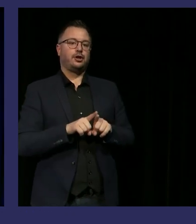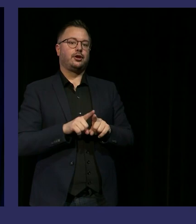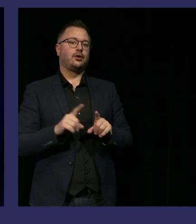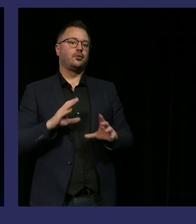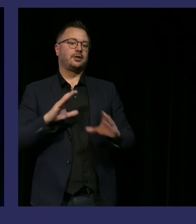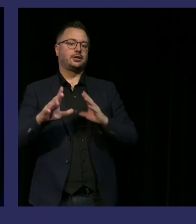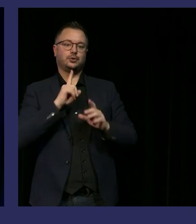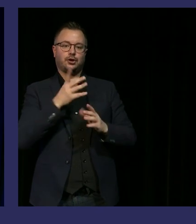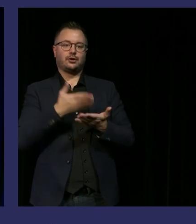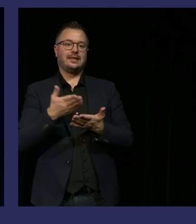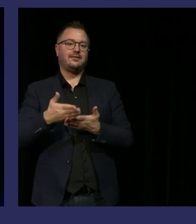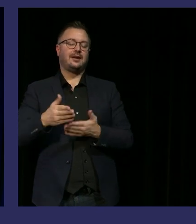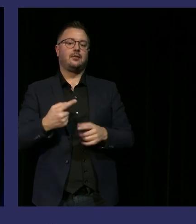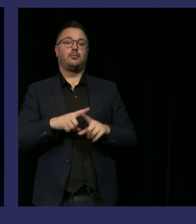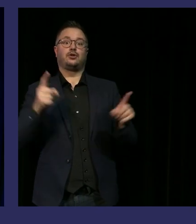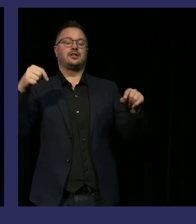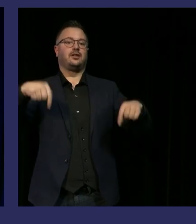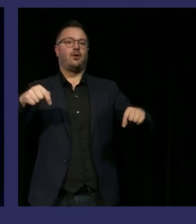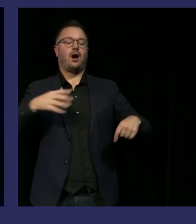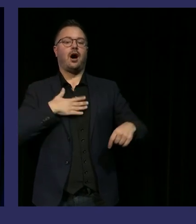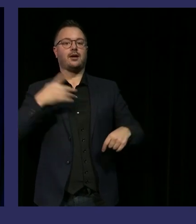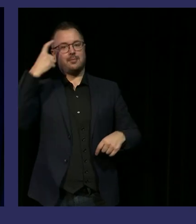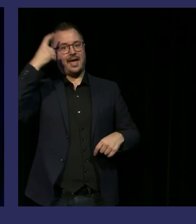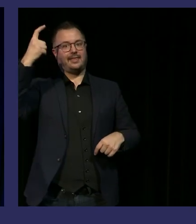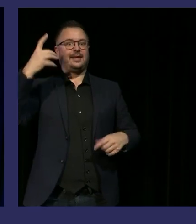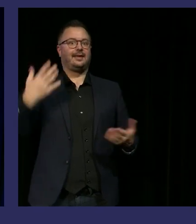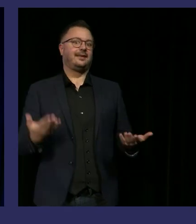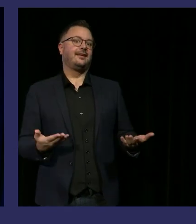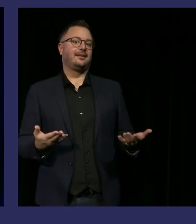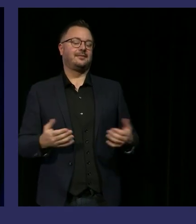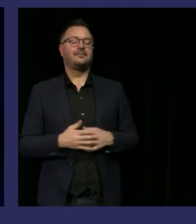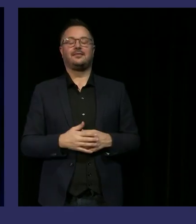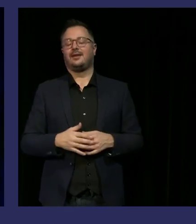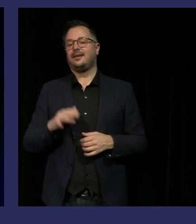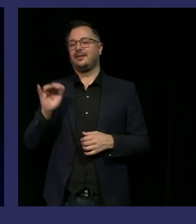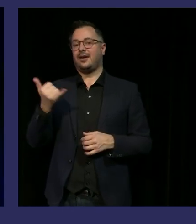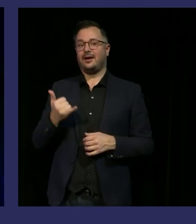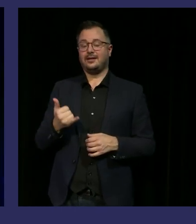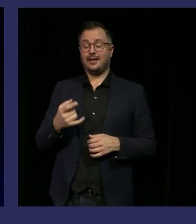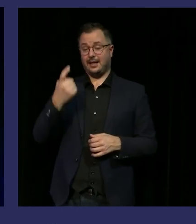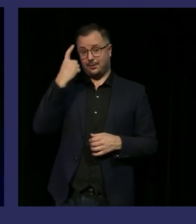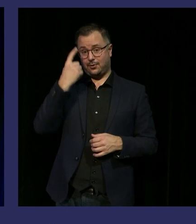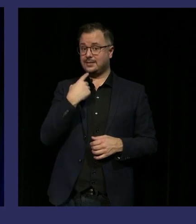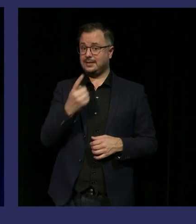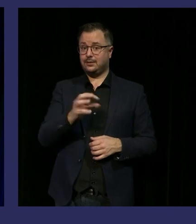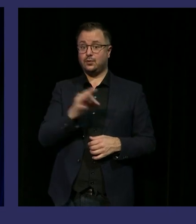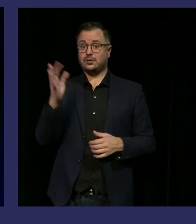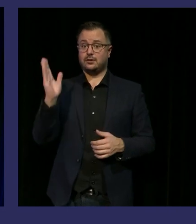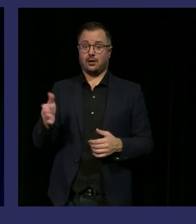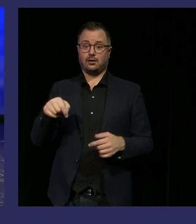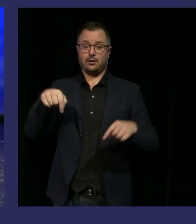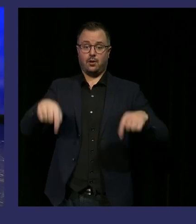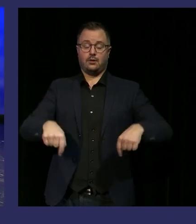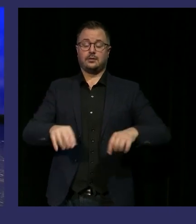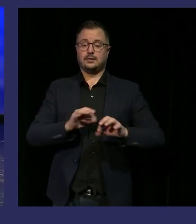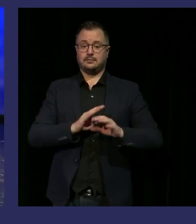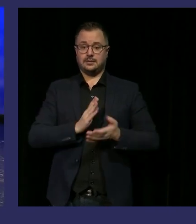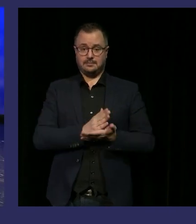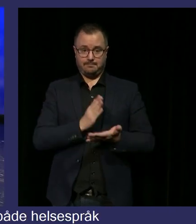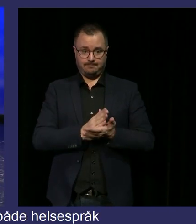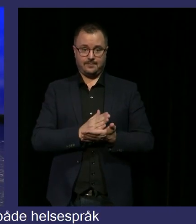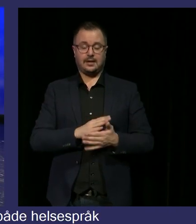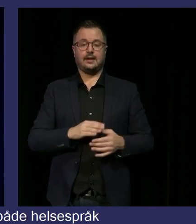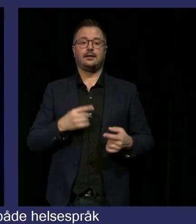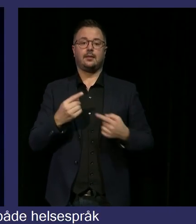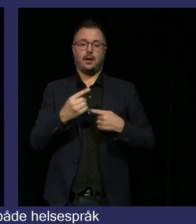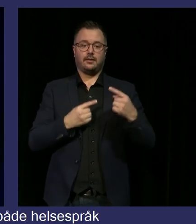også. Ja, det fantastisk. Ok, jeg tror jeg sier tusen takk. Vi setter strek der. Takk for debatten.